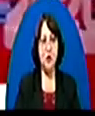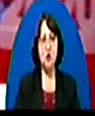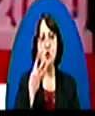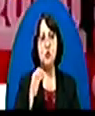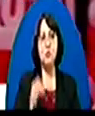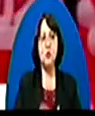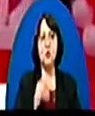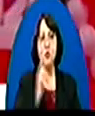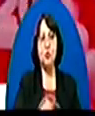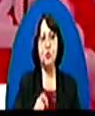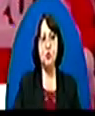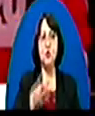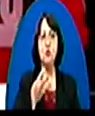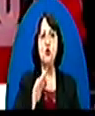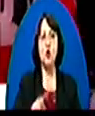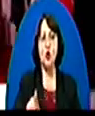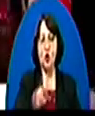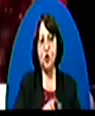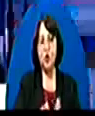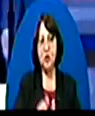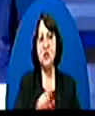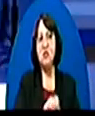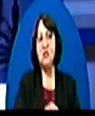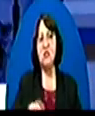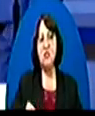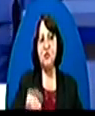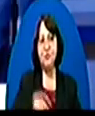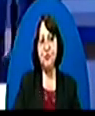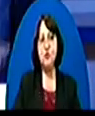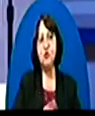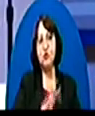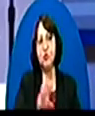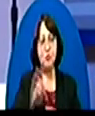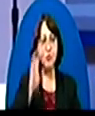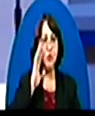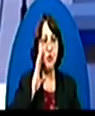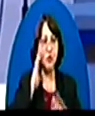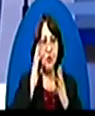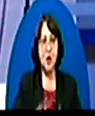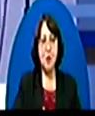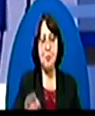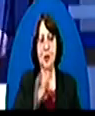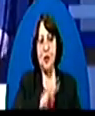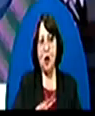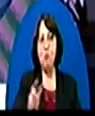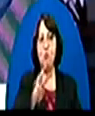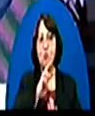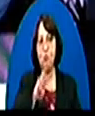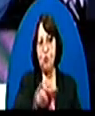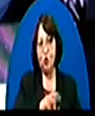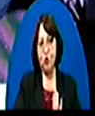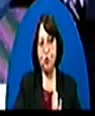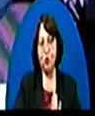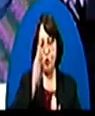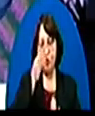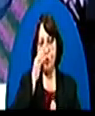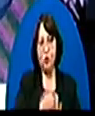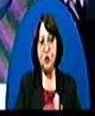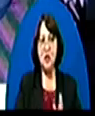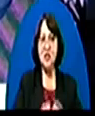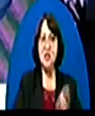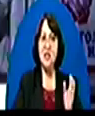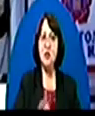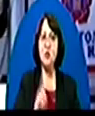мянган хүн амтай Мөрөн хотын гэр хорооллын иргэдэд чиглэсэн цогц бодлого, цогц шийдэл Монгол Ардын намын мөрийн хөтөлбөрт тодорхой тусгагдсан байна. Эхлүүлснээ